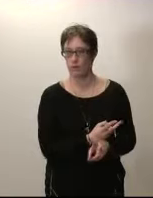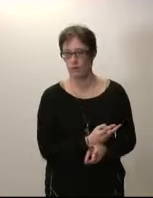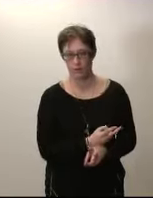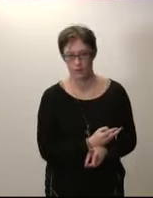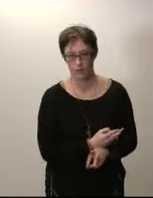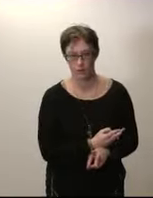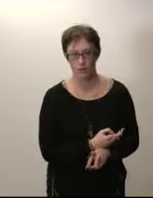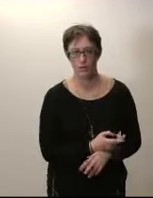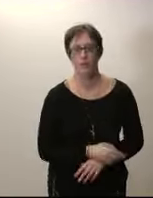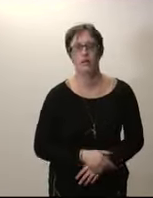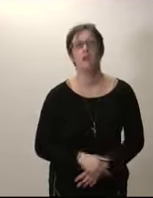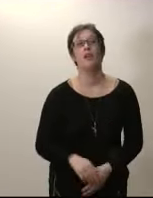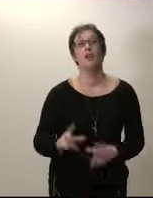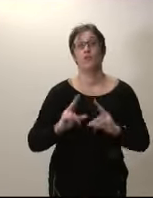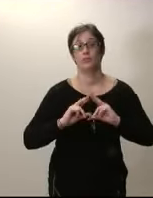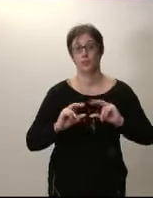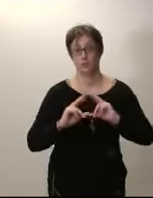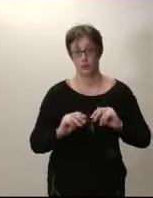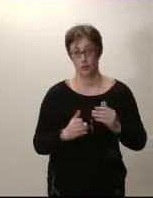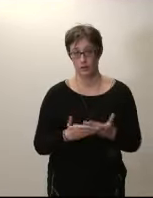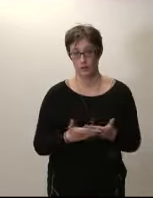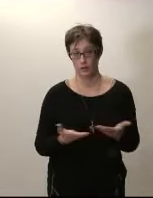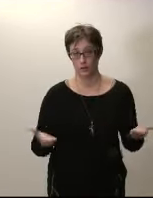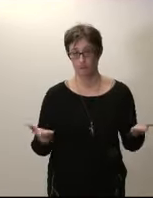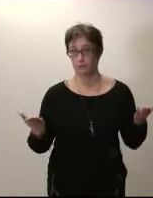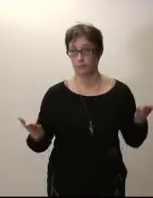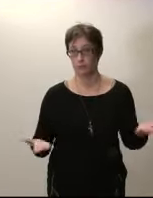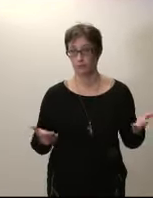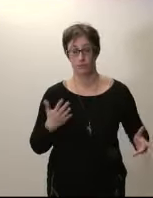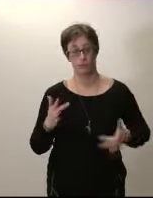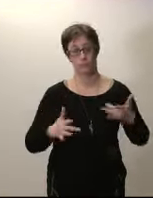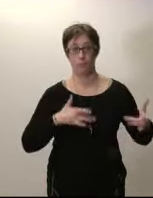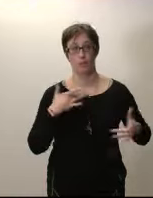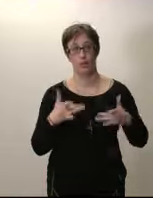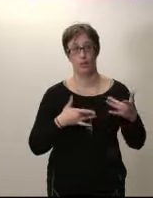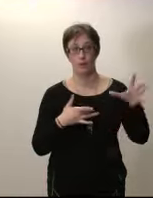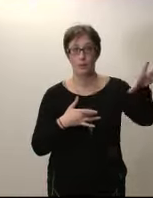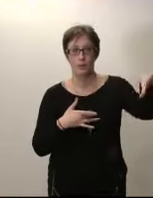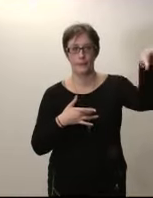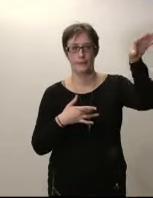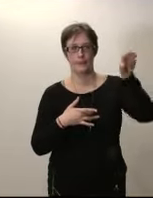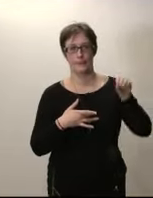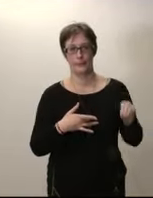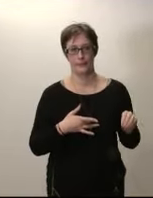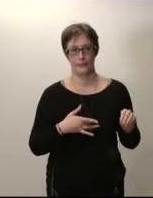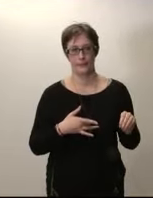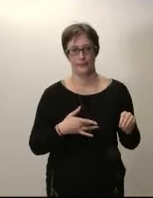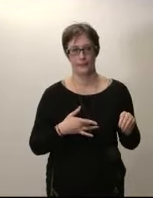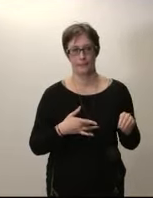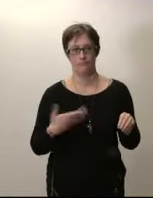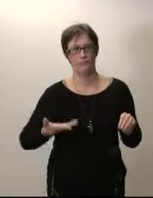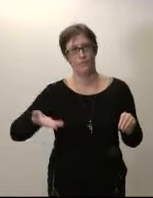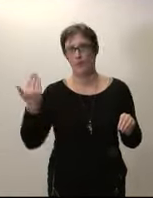très simple. Actuellement, vous faites venir un spectacle, quel qu'il soit, quel qu'il soit,